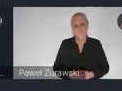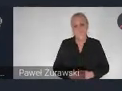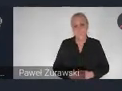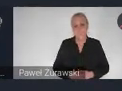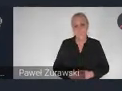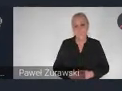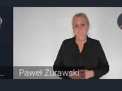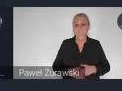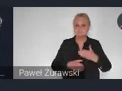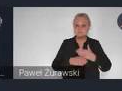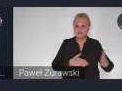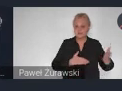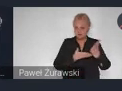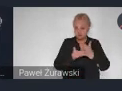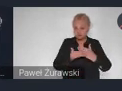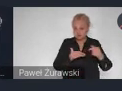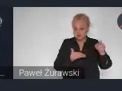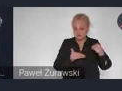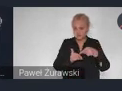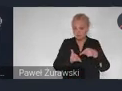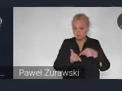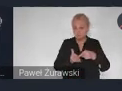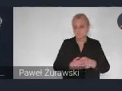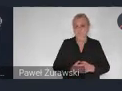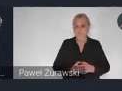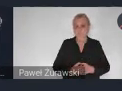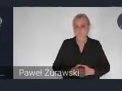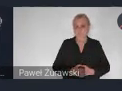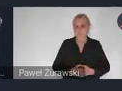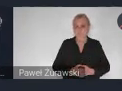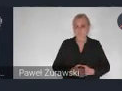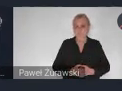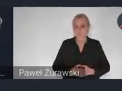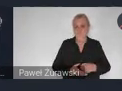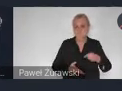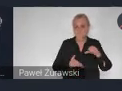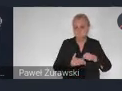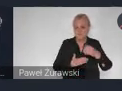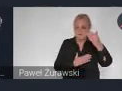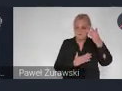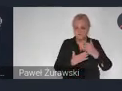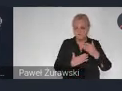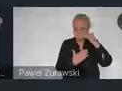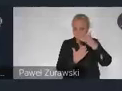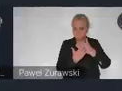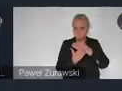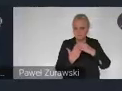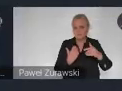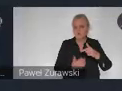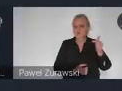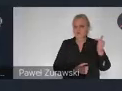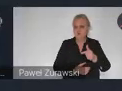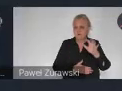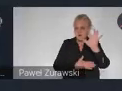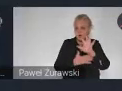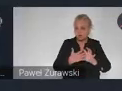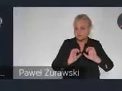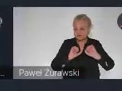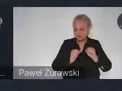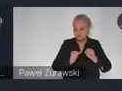w dalszej części tutaj środka naszej oferty Należy opisać